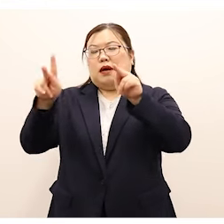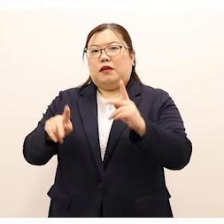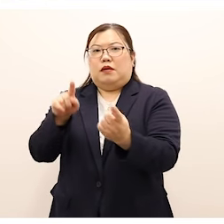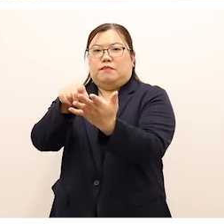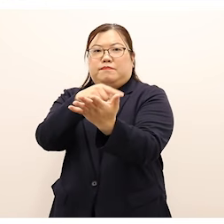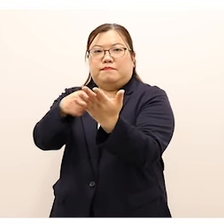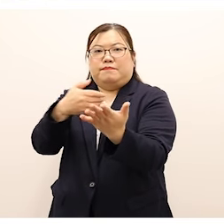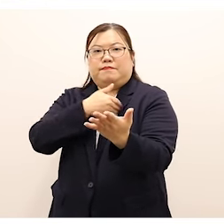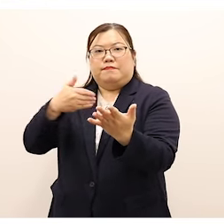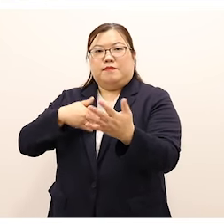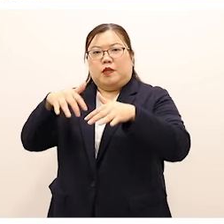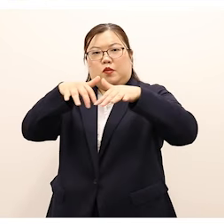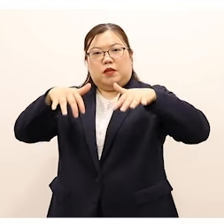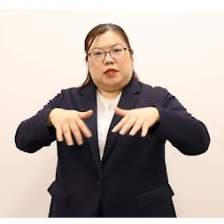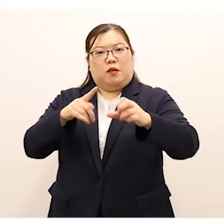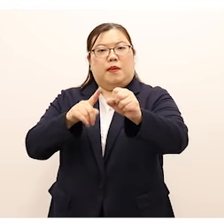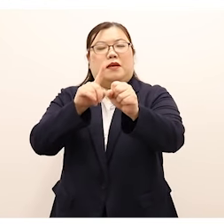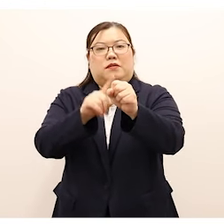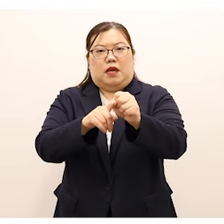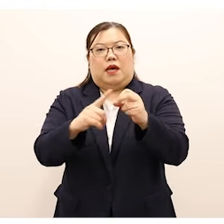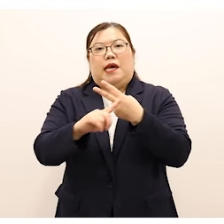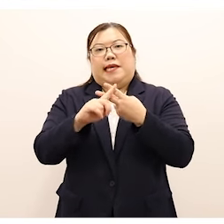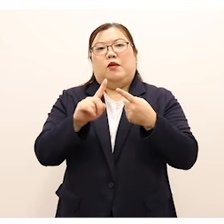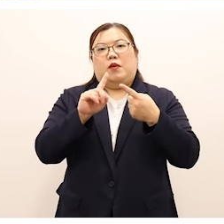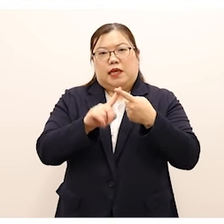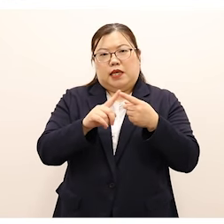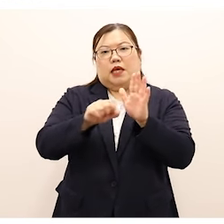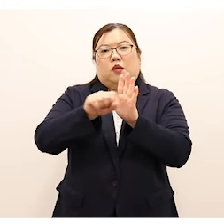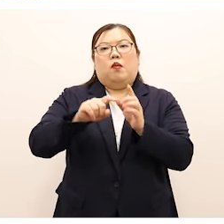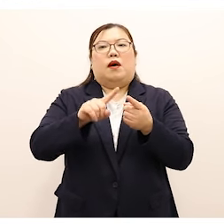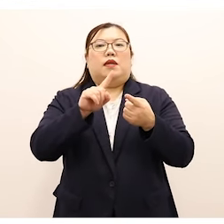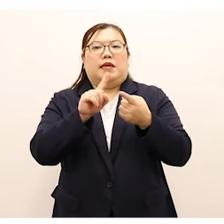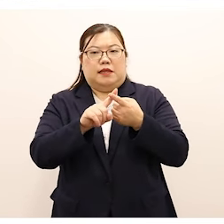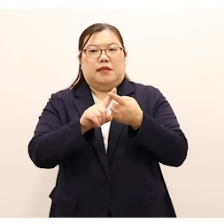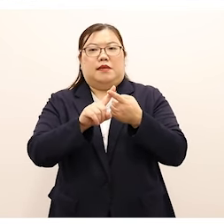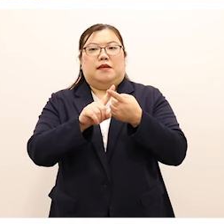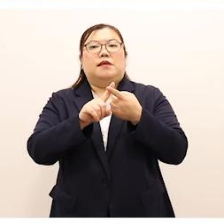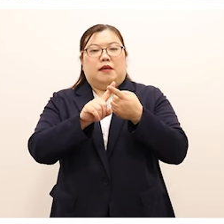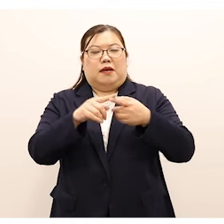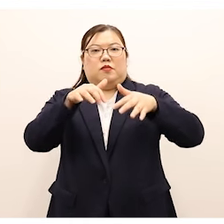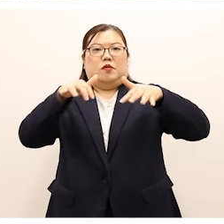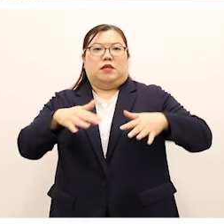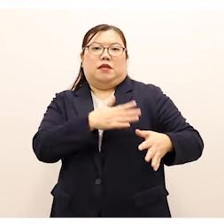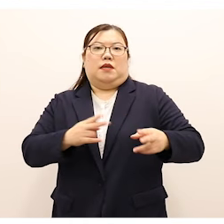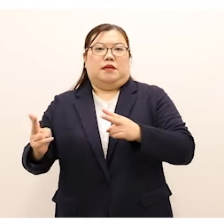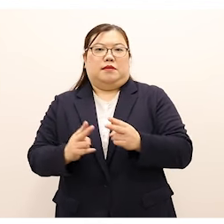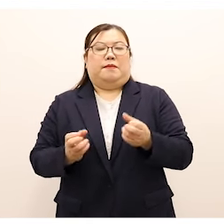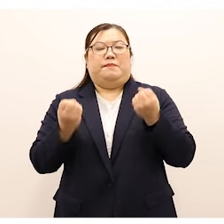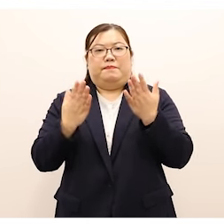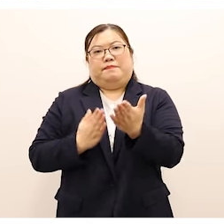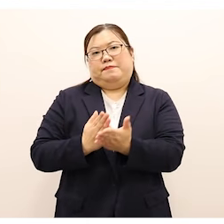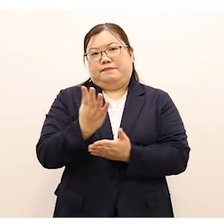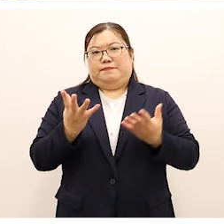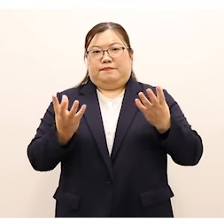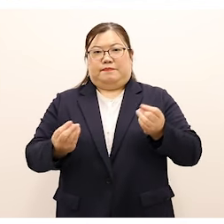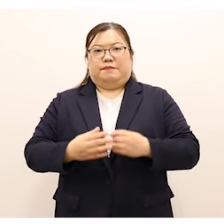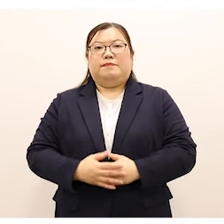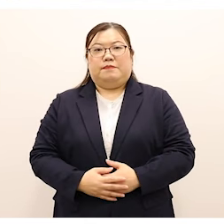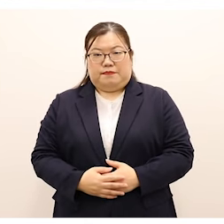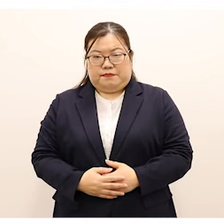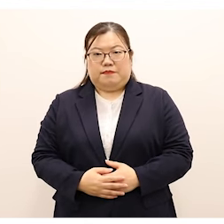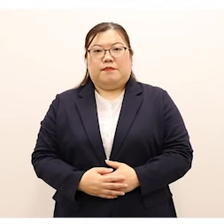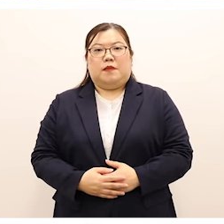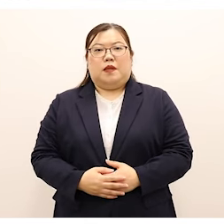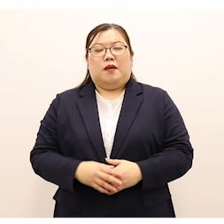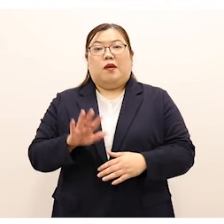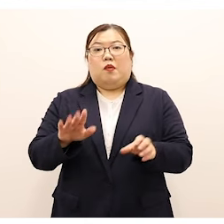織を目指し、機能的かつ効果的な組織体制をスタートさせたところでございます。今